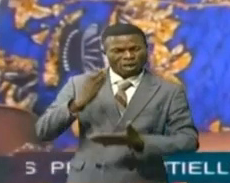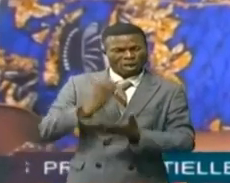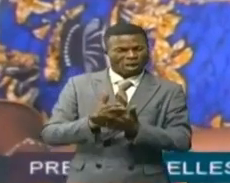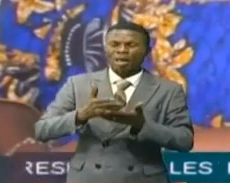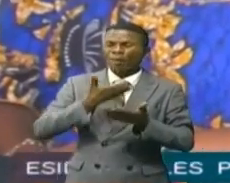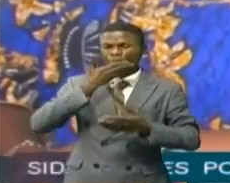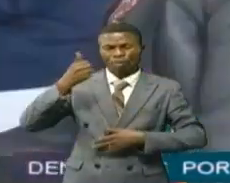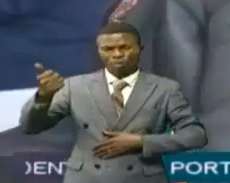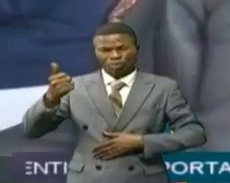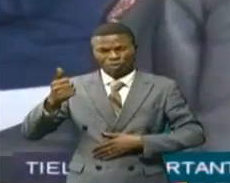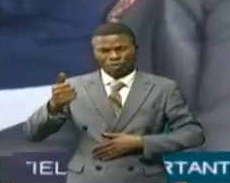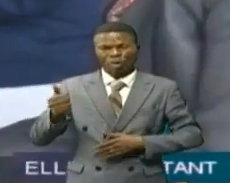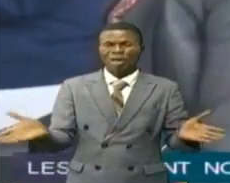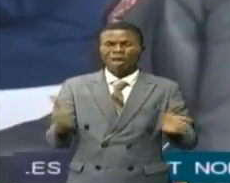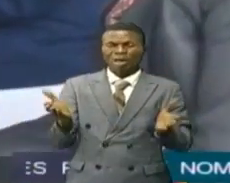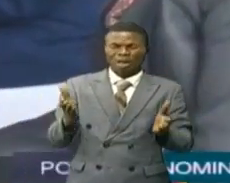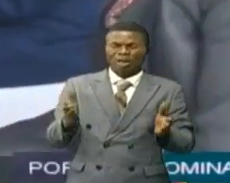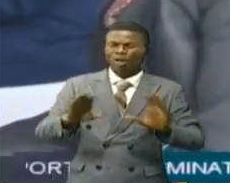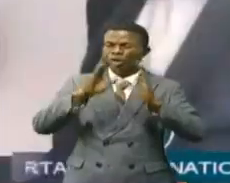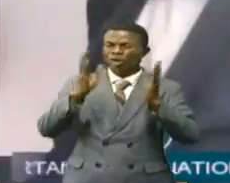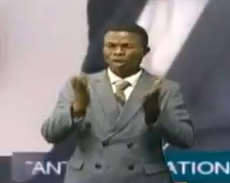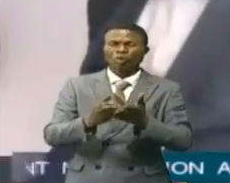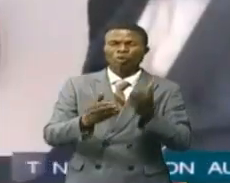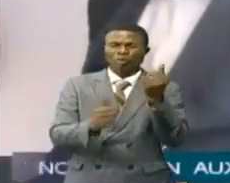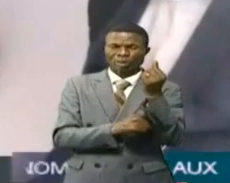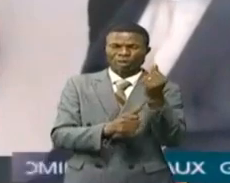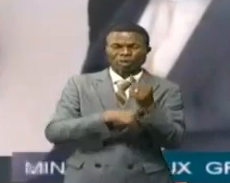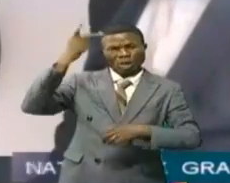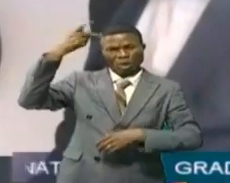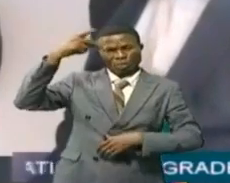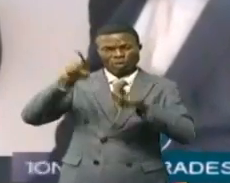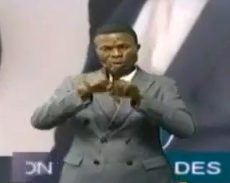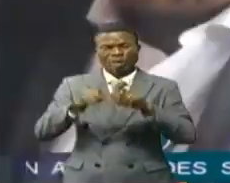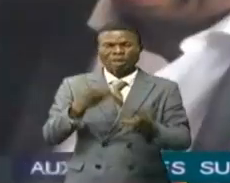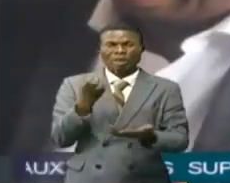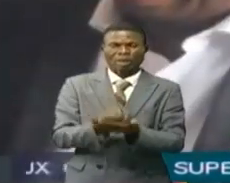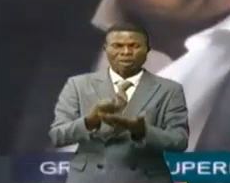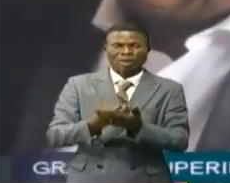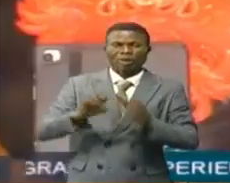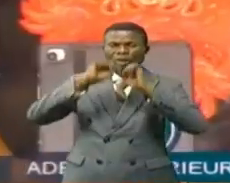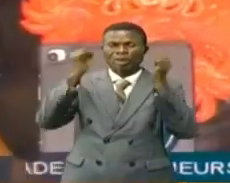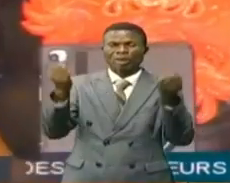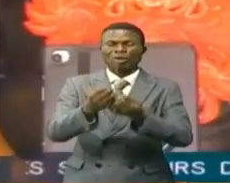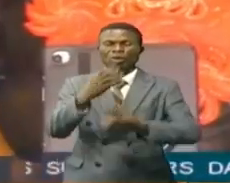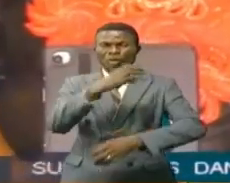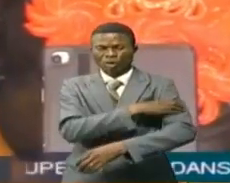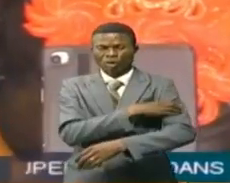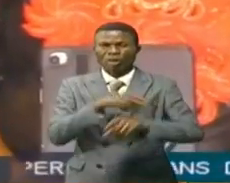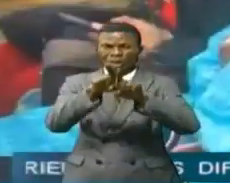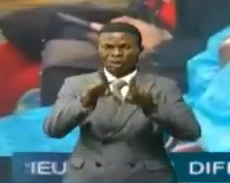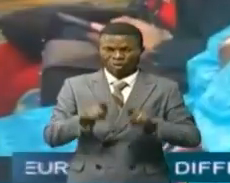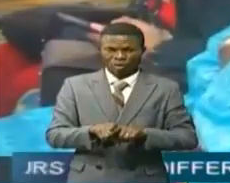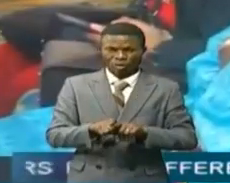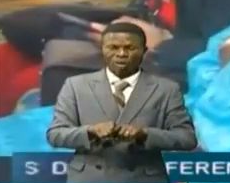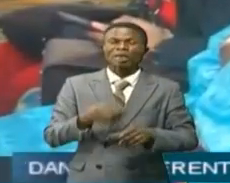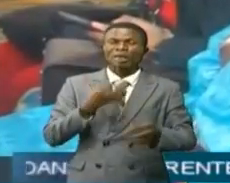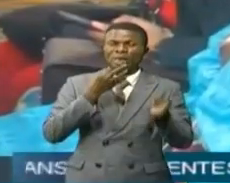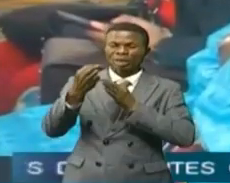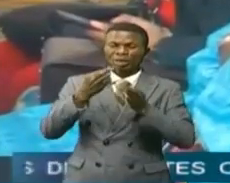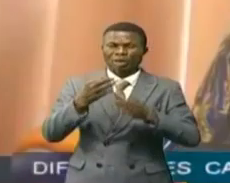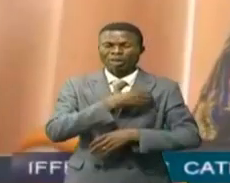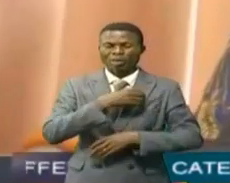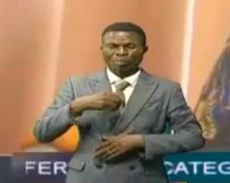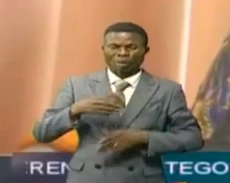louable motive l'admiration des décideurs politiques et économiques, la société civile y comprise, a souligné